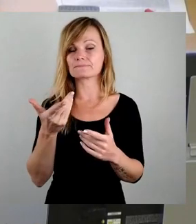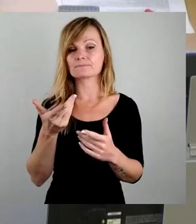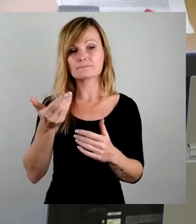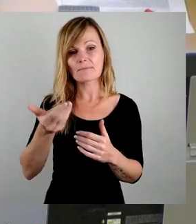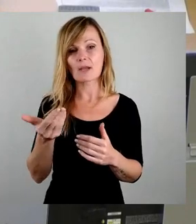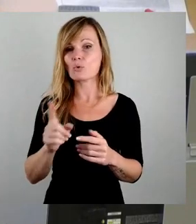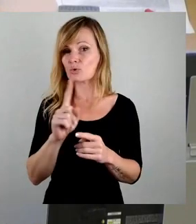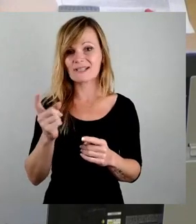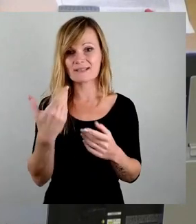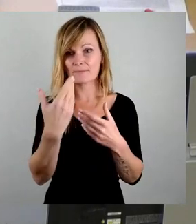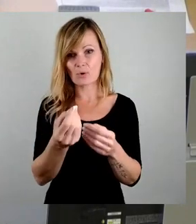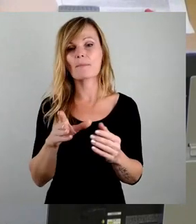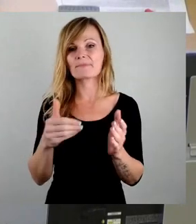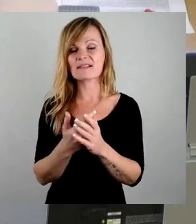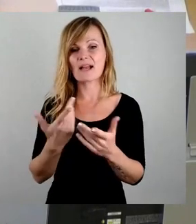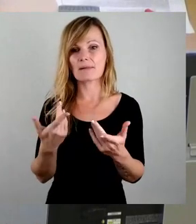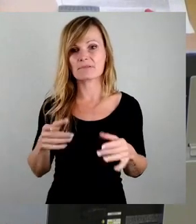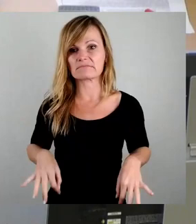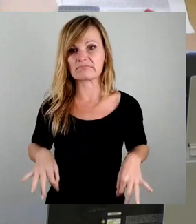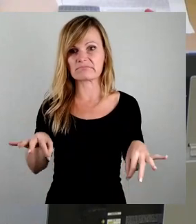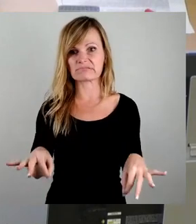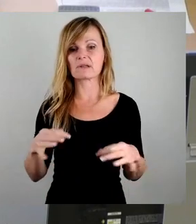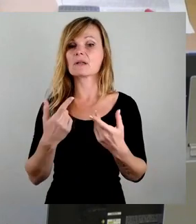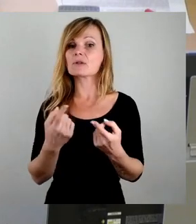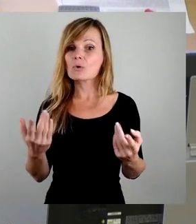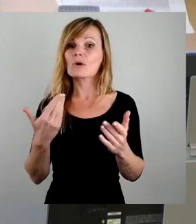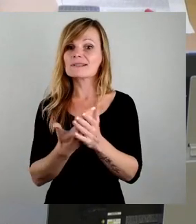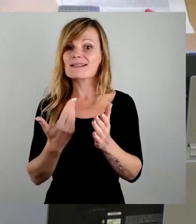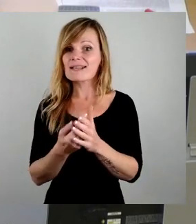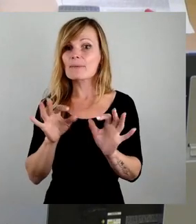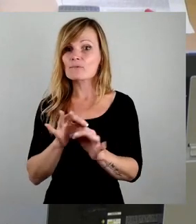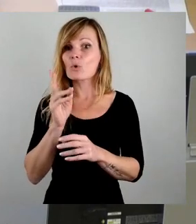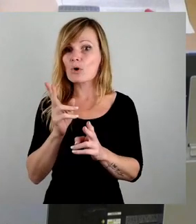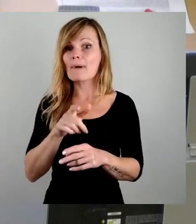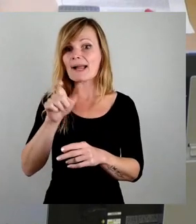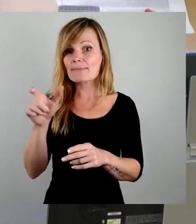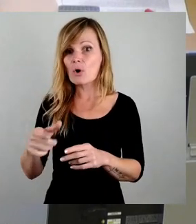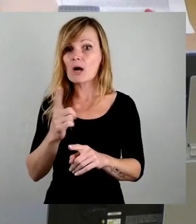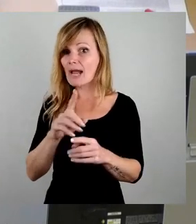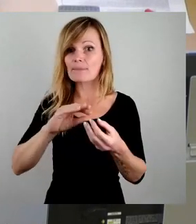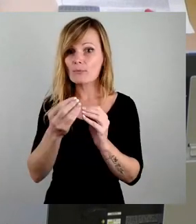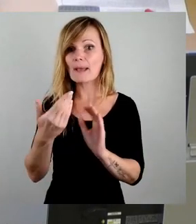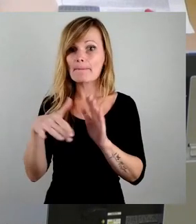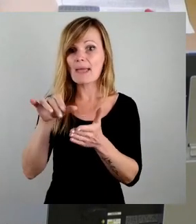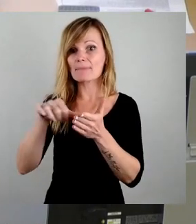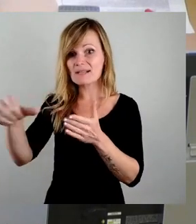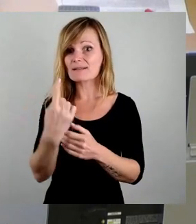deswegen steht er klamm da. Ansonsten wäre es für einen Normalbürger gar kein Problem, mehr zu bezahlen. Kann er aber nicht.